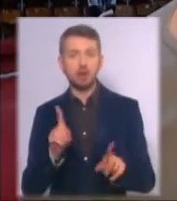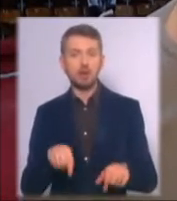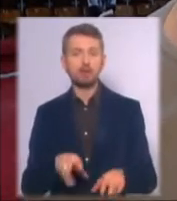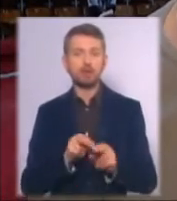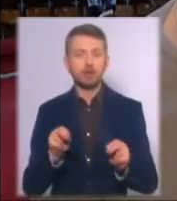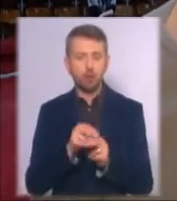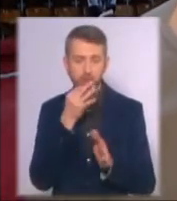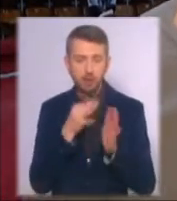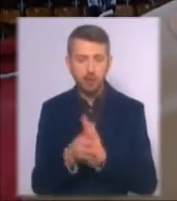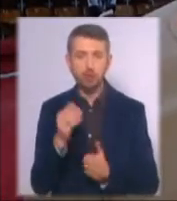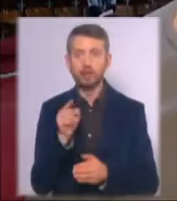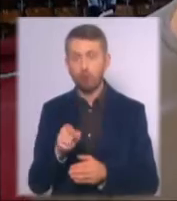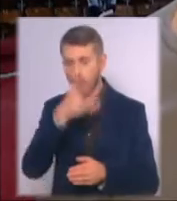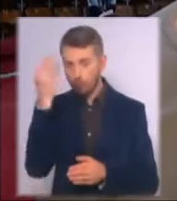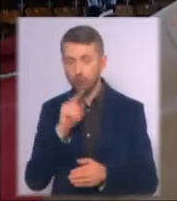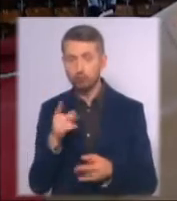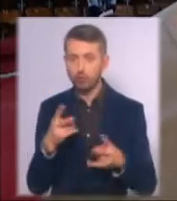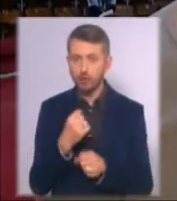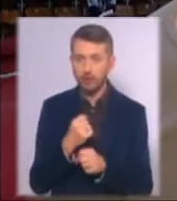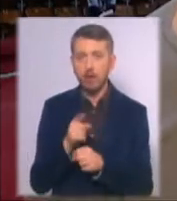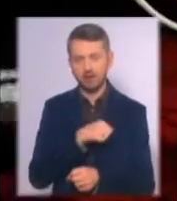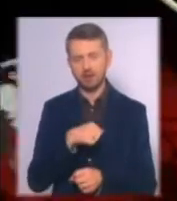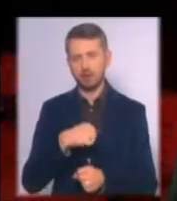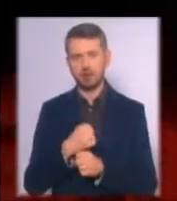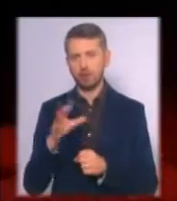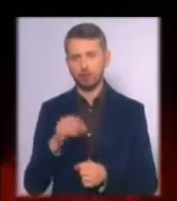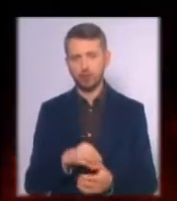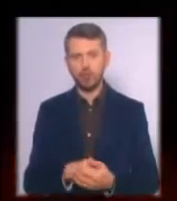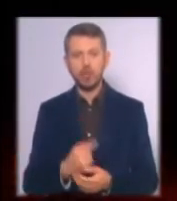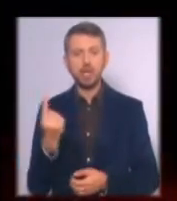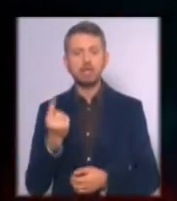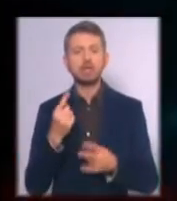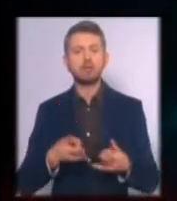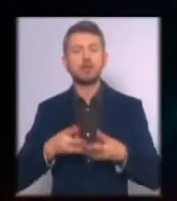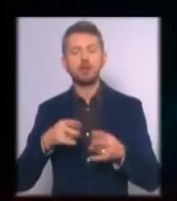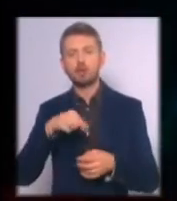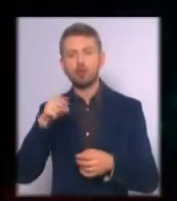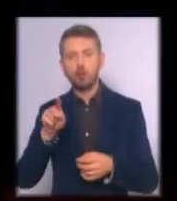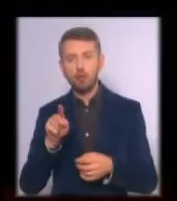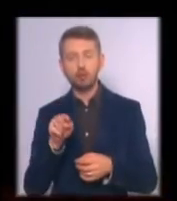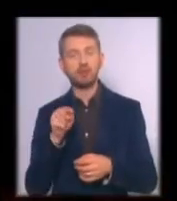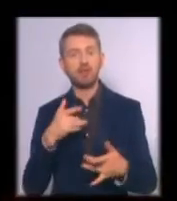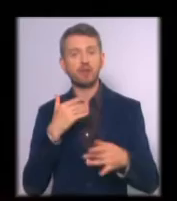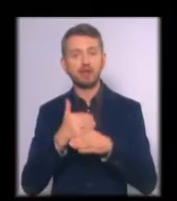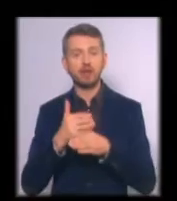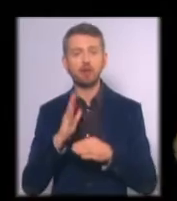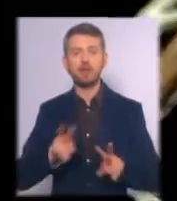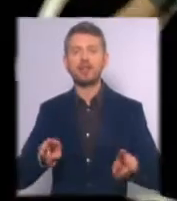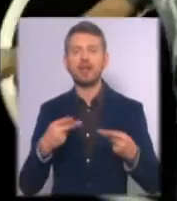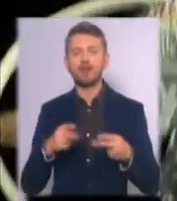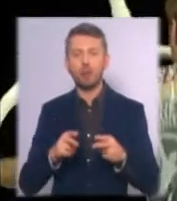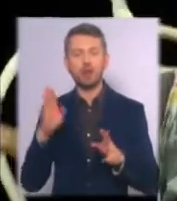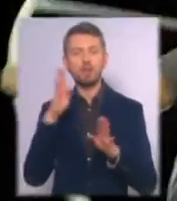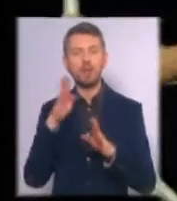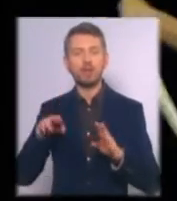подсказывают, если он забудет, что надо сделать, они сами делают это все. Єдиним ліричним номером всієї вистави буде танок повітряних гімнастів